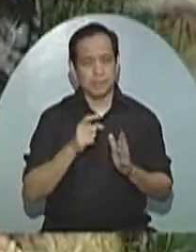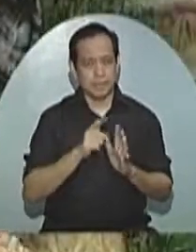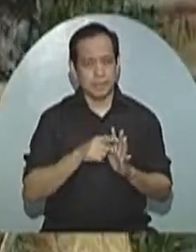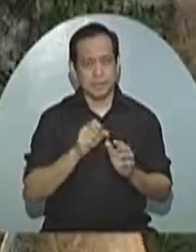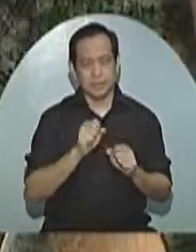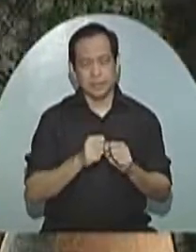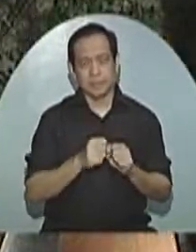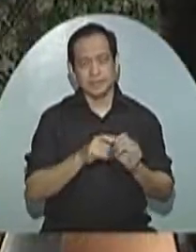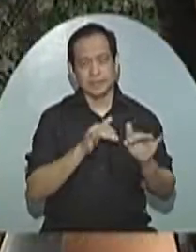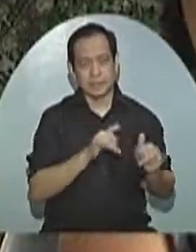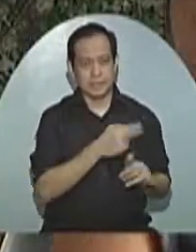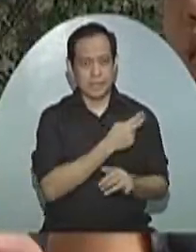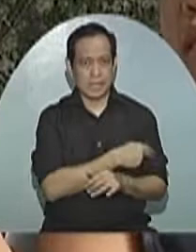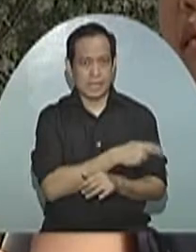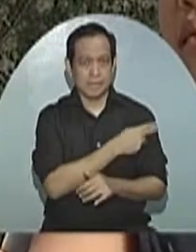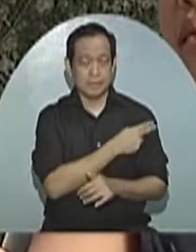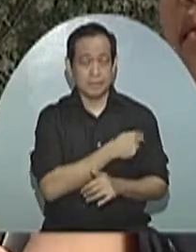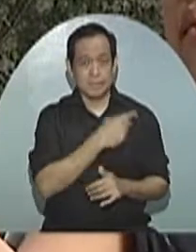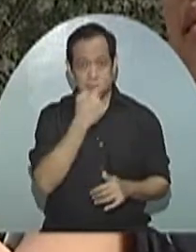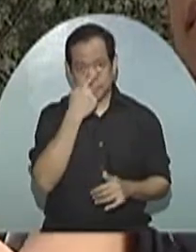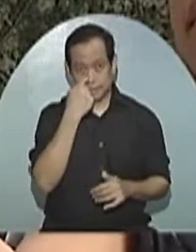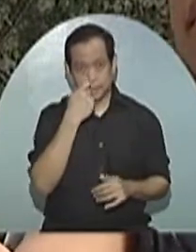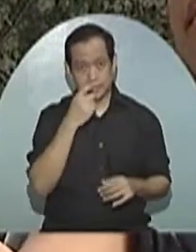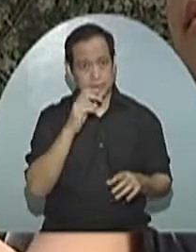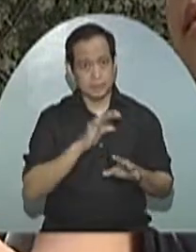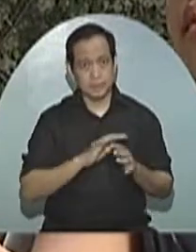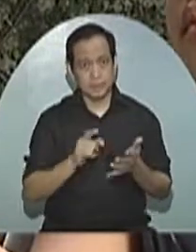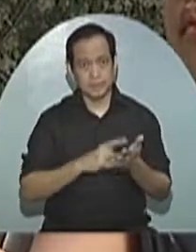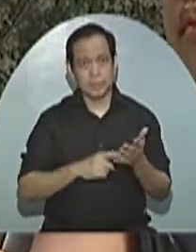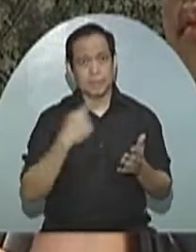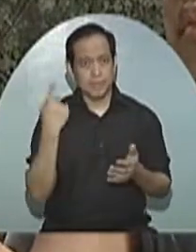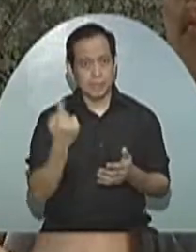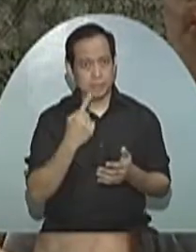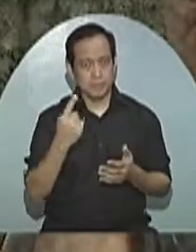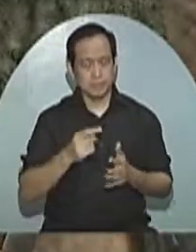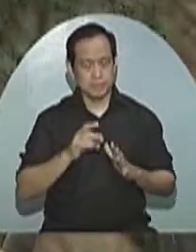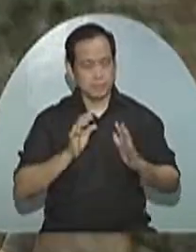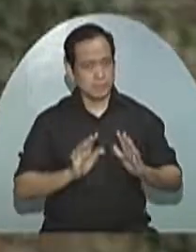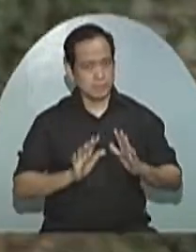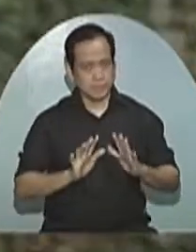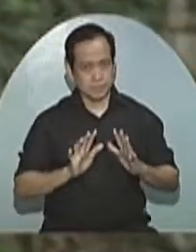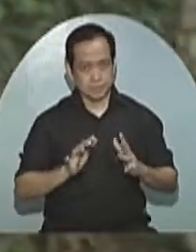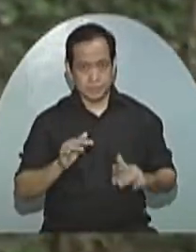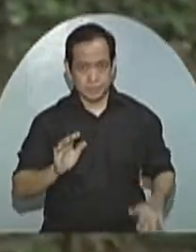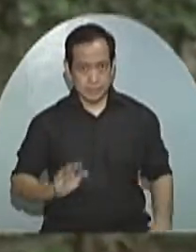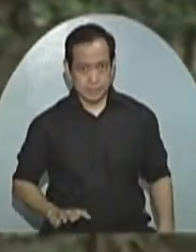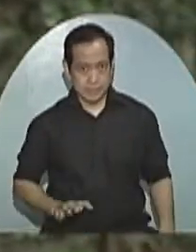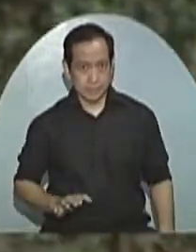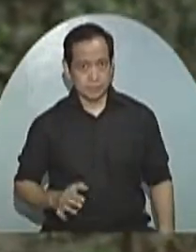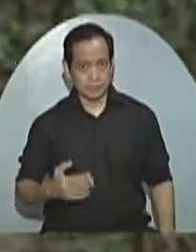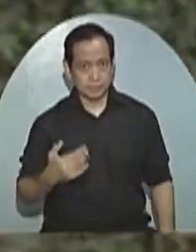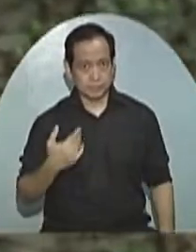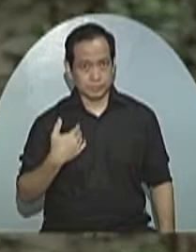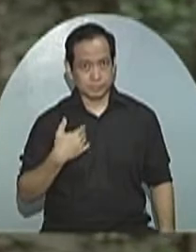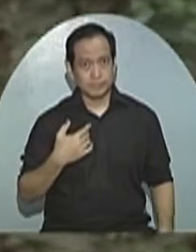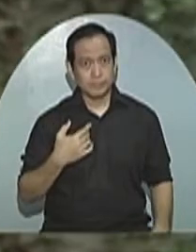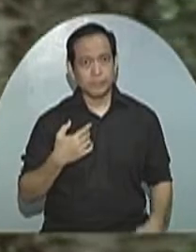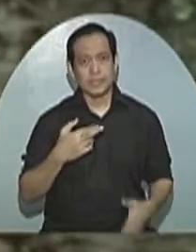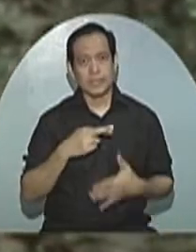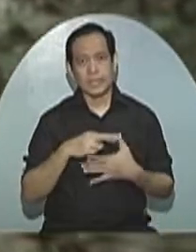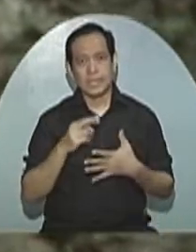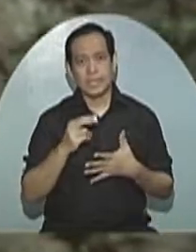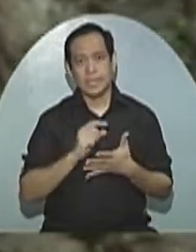ng mga doktora doon na kasi hindi rin pwede yung sisor ng sisor. May mga nireset ang gamot ang doktor